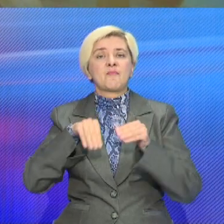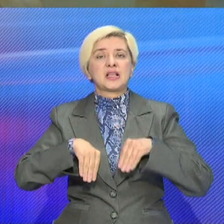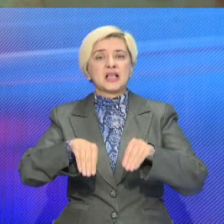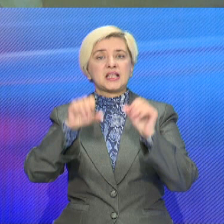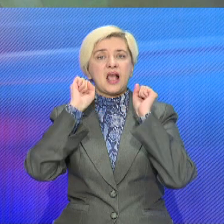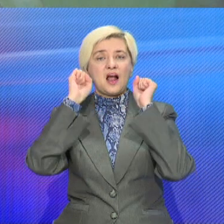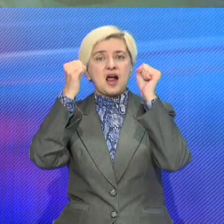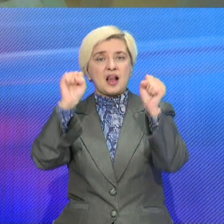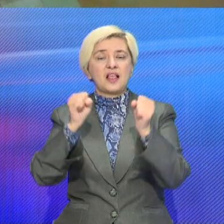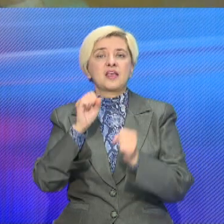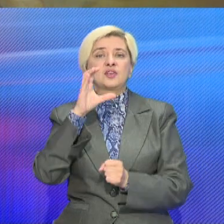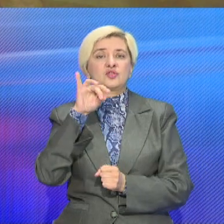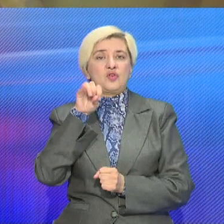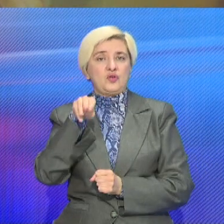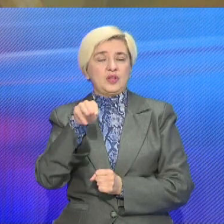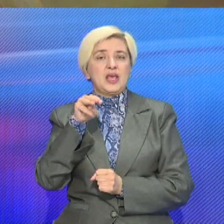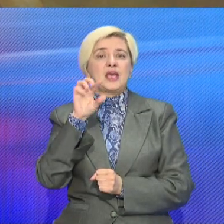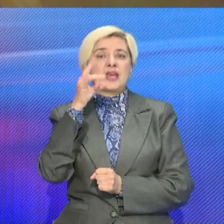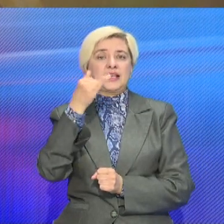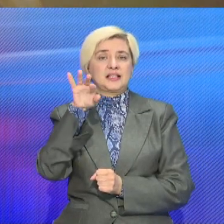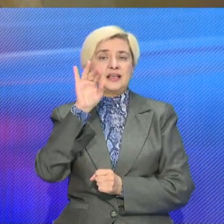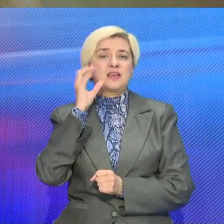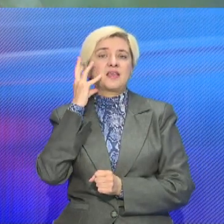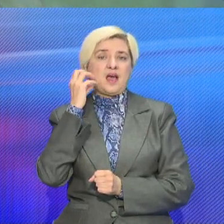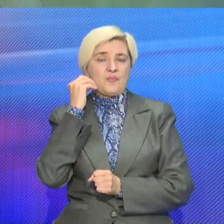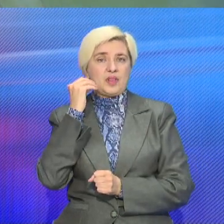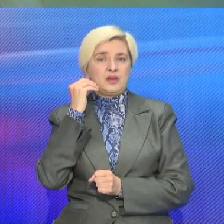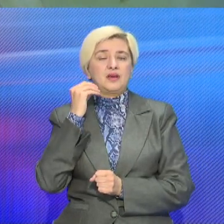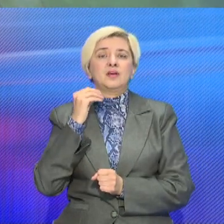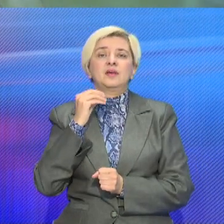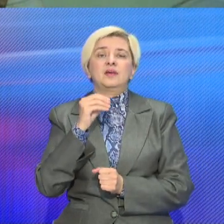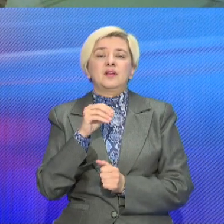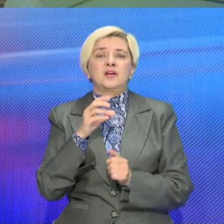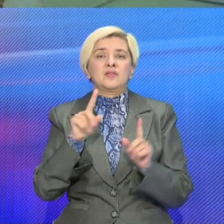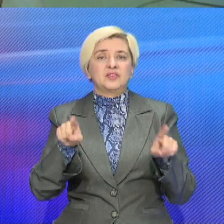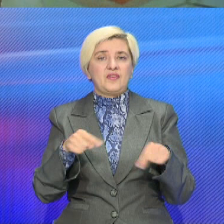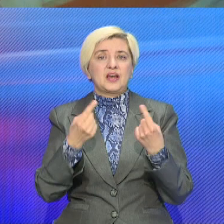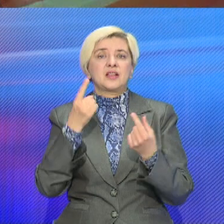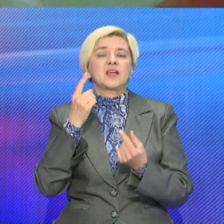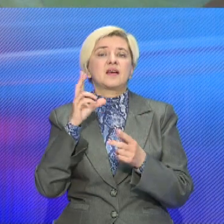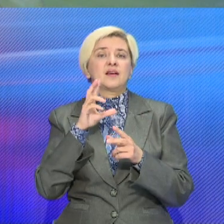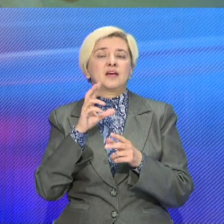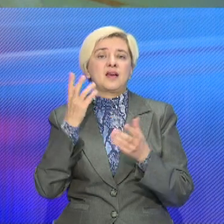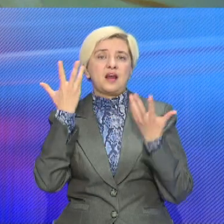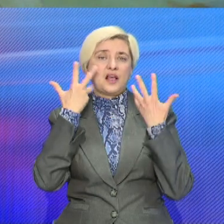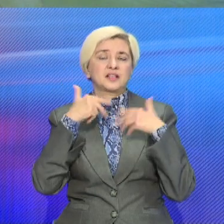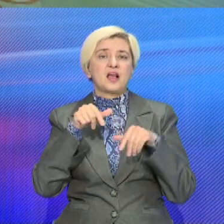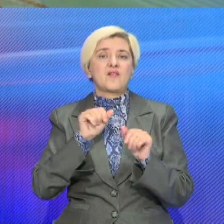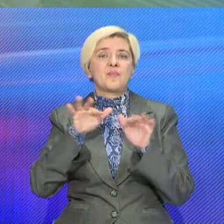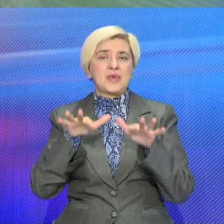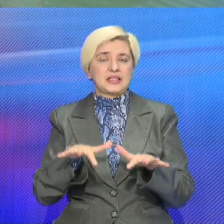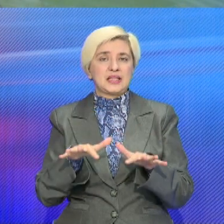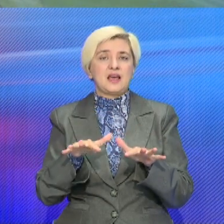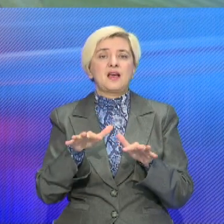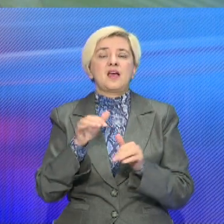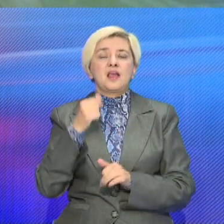райскі яблычак, чым далі пачатак шматгадоваму праекту стварэння ў Гродні райскага кутка. Ініцыятыву адміністрацыі